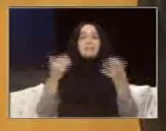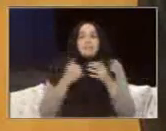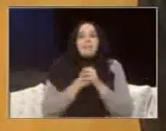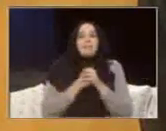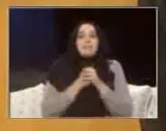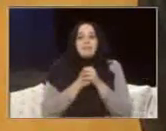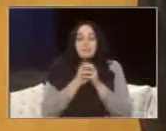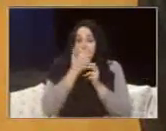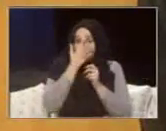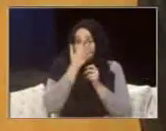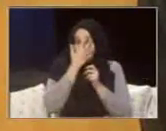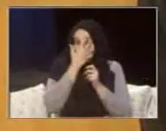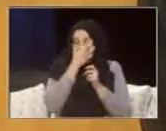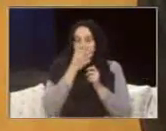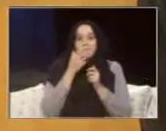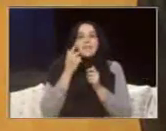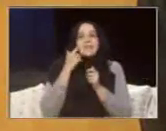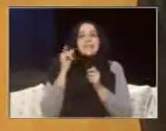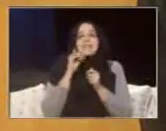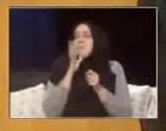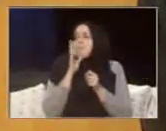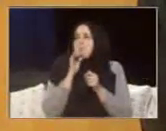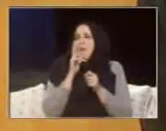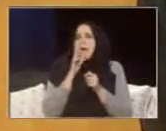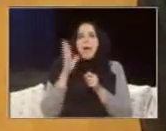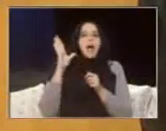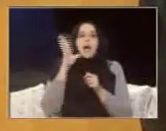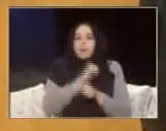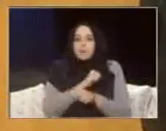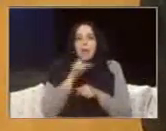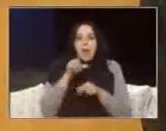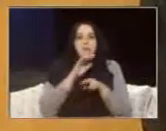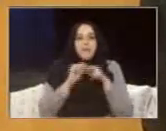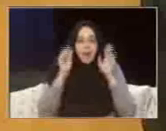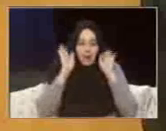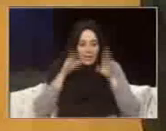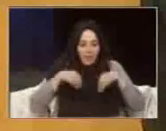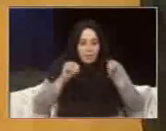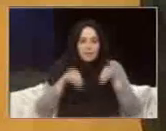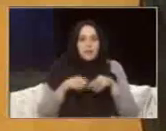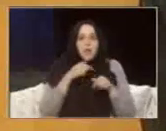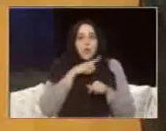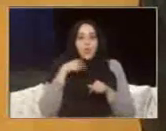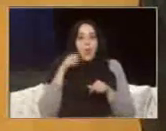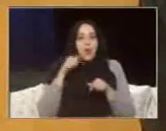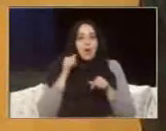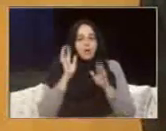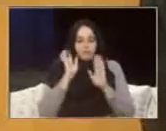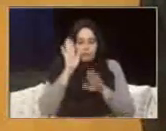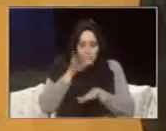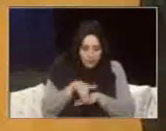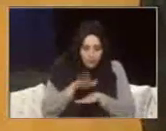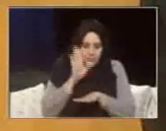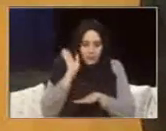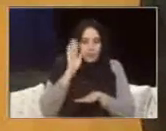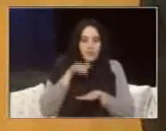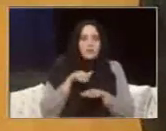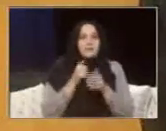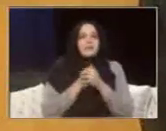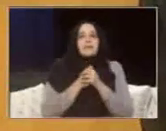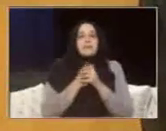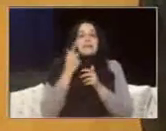هذا الكلام اذا تعذر مطلقا دوك الانسان احنا عندنا الركوع وعندنا السجود وعندنا كذا،